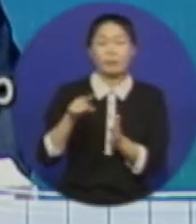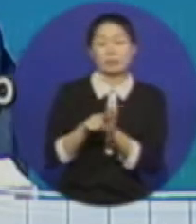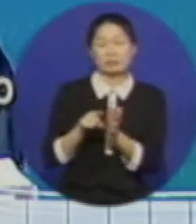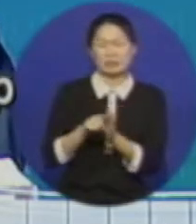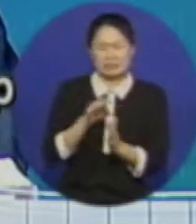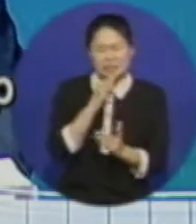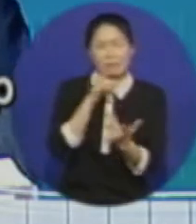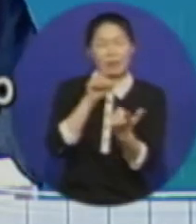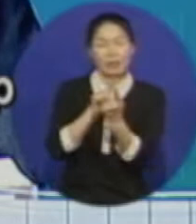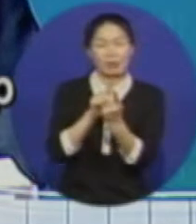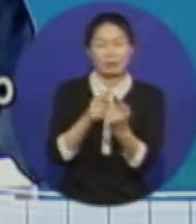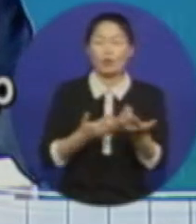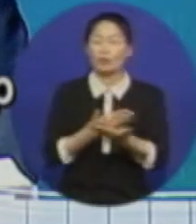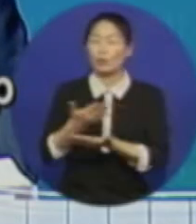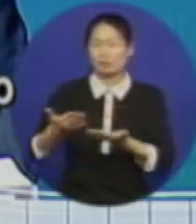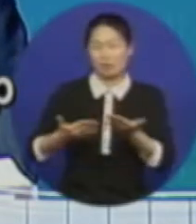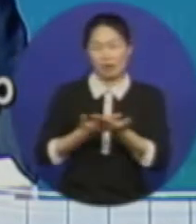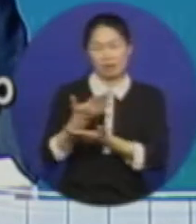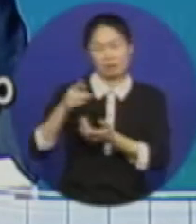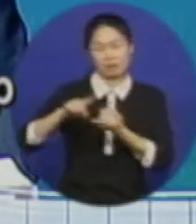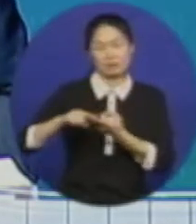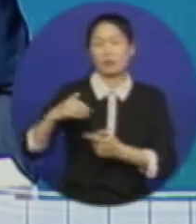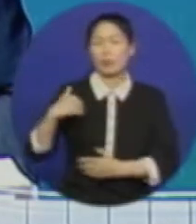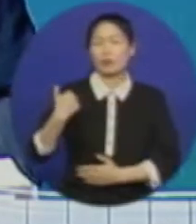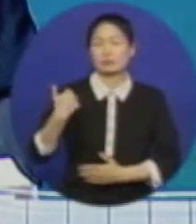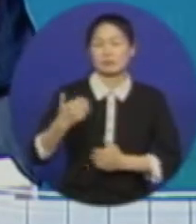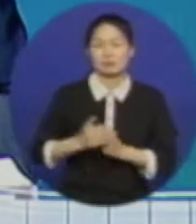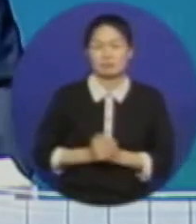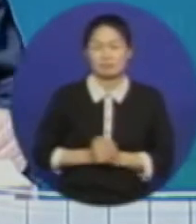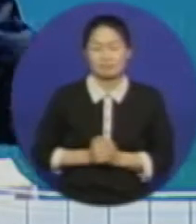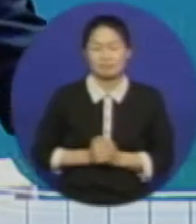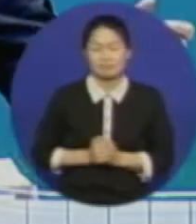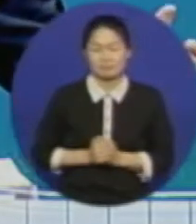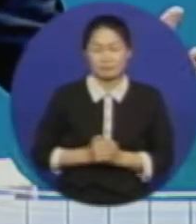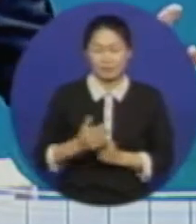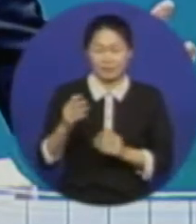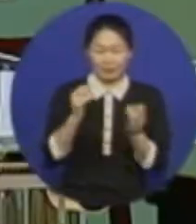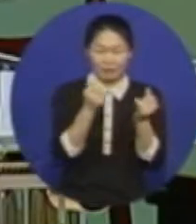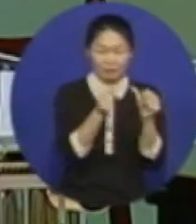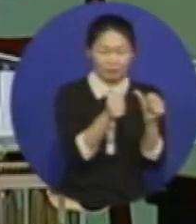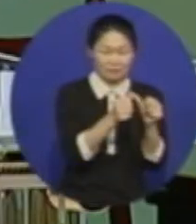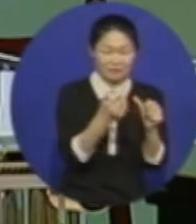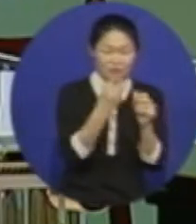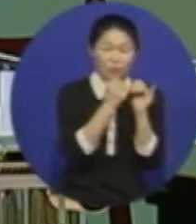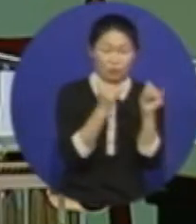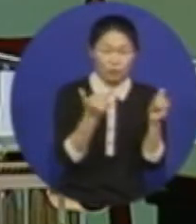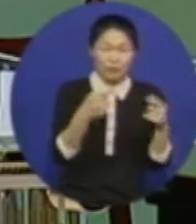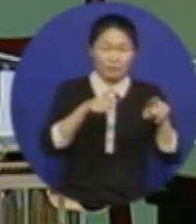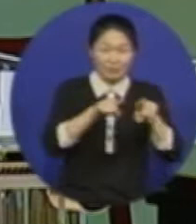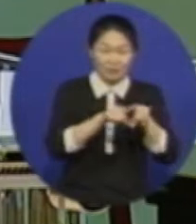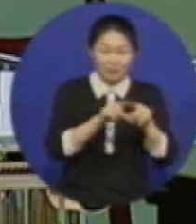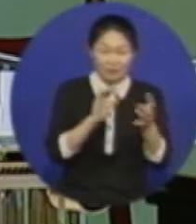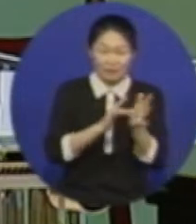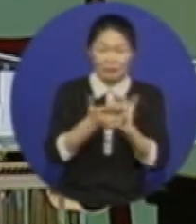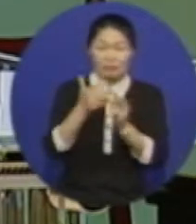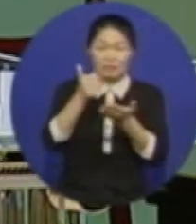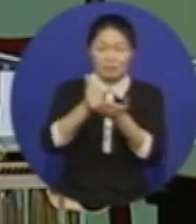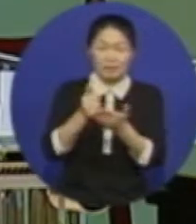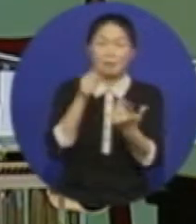만나고 교제하는 것을 몰랐어요 남자 성도들과 함께 예수님을